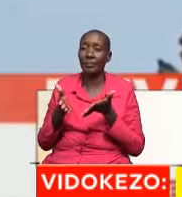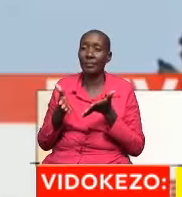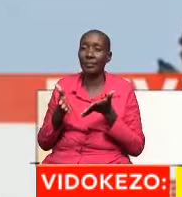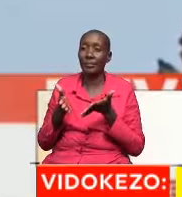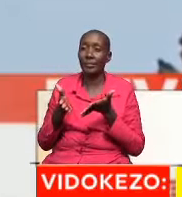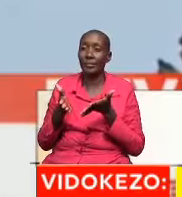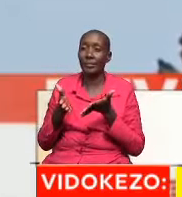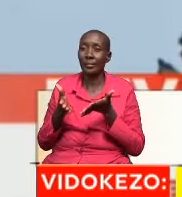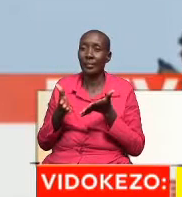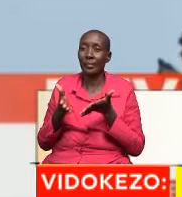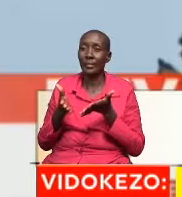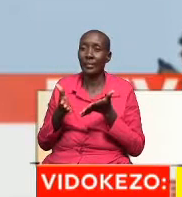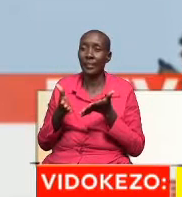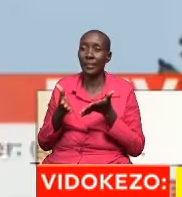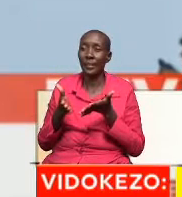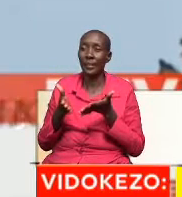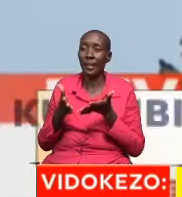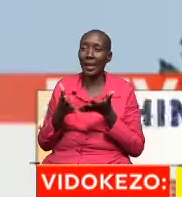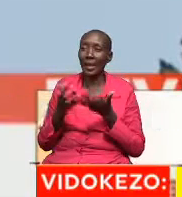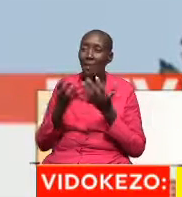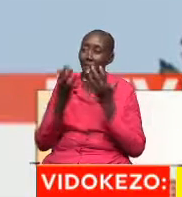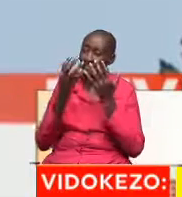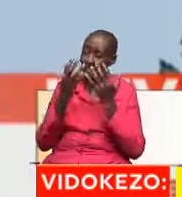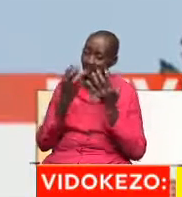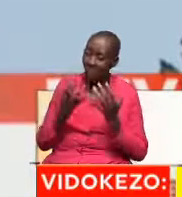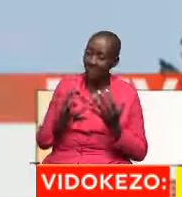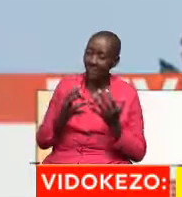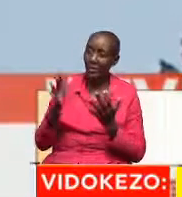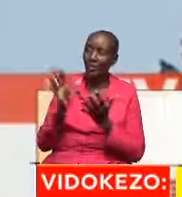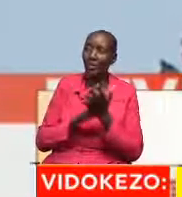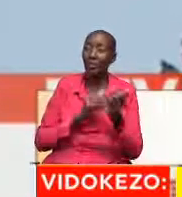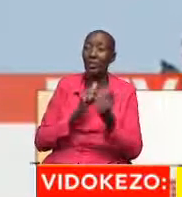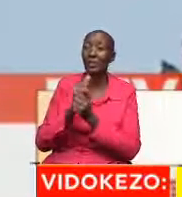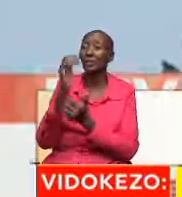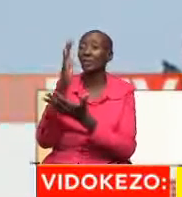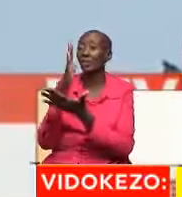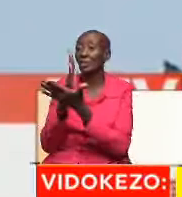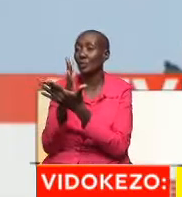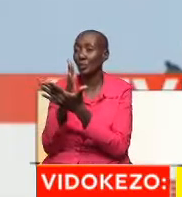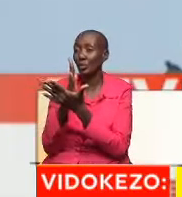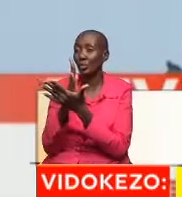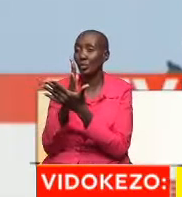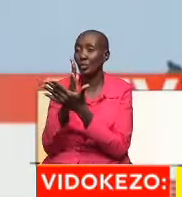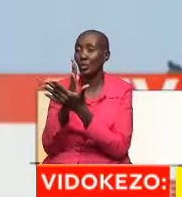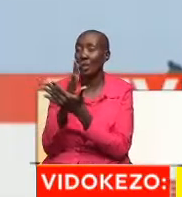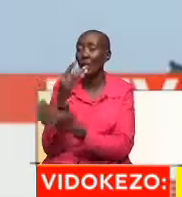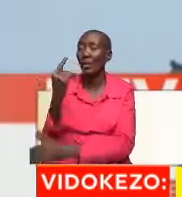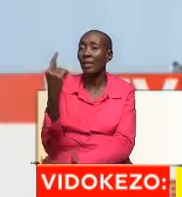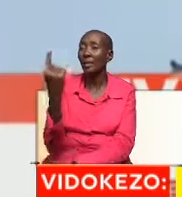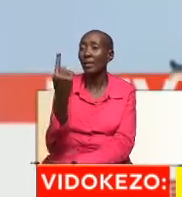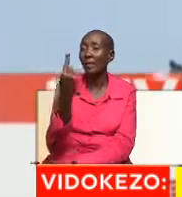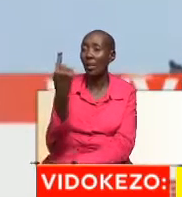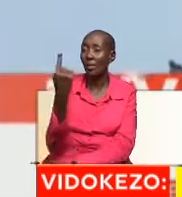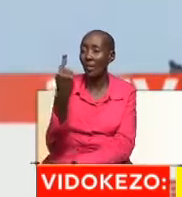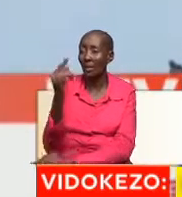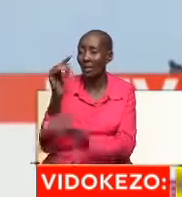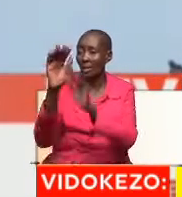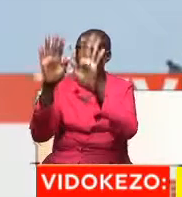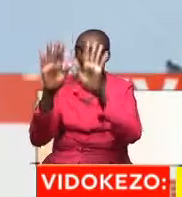and the scope of its devastation is real. This alone is a significant